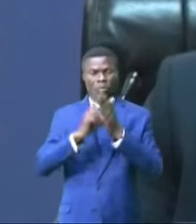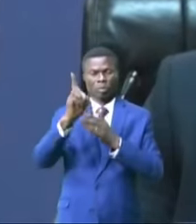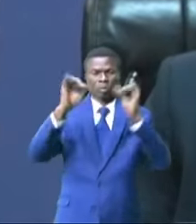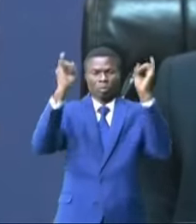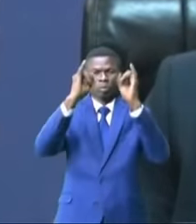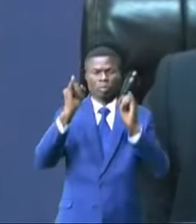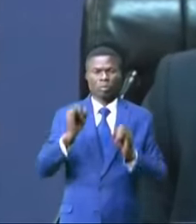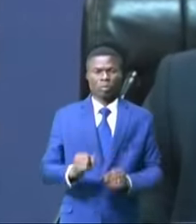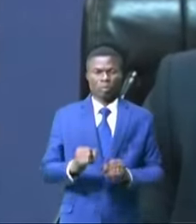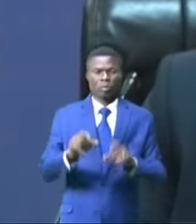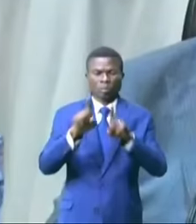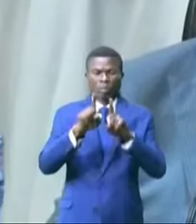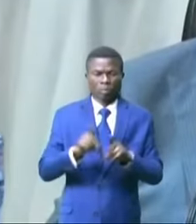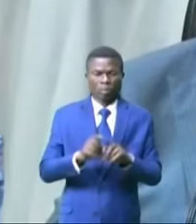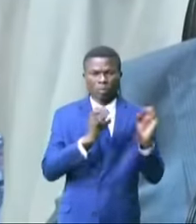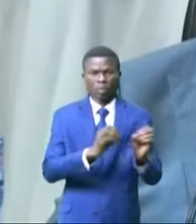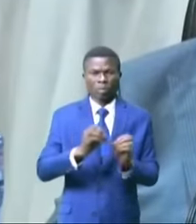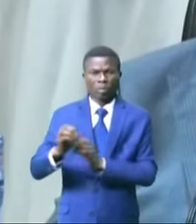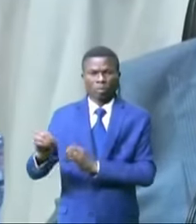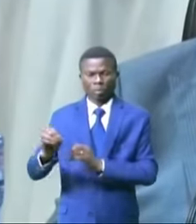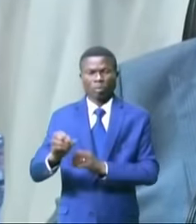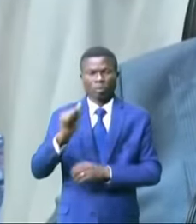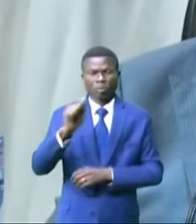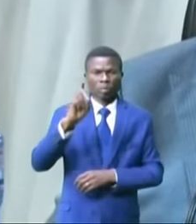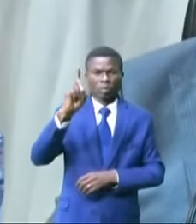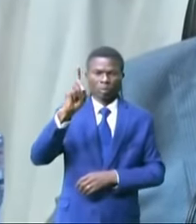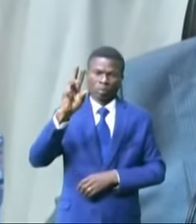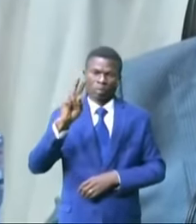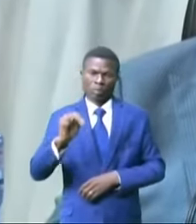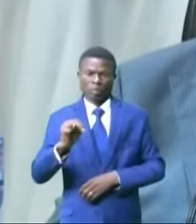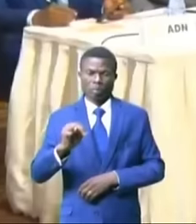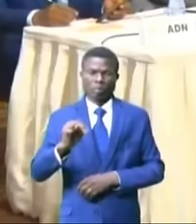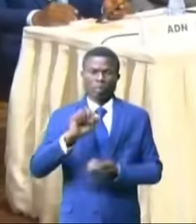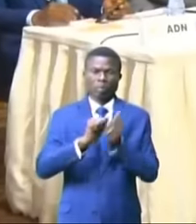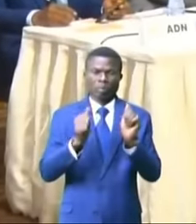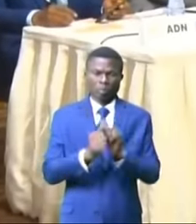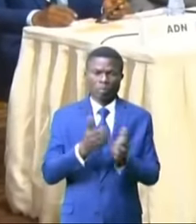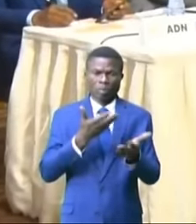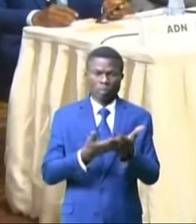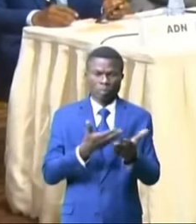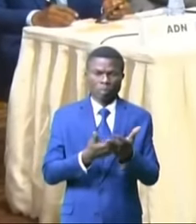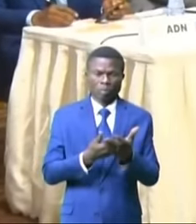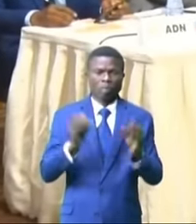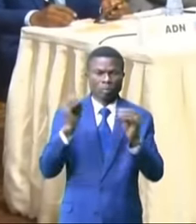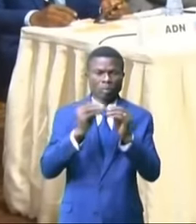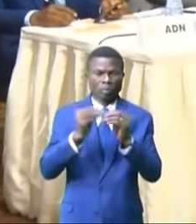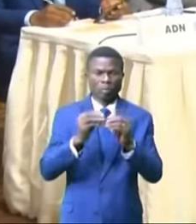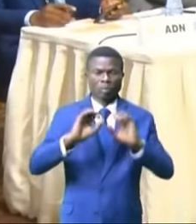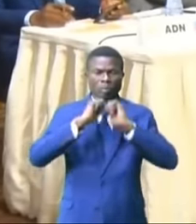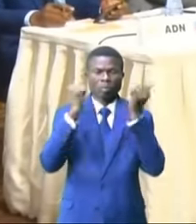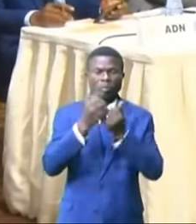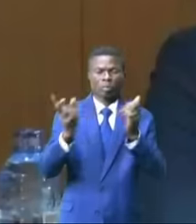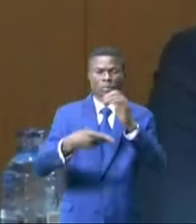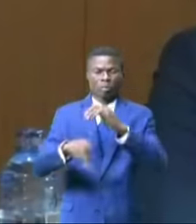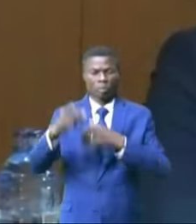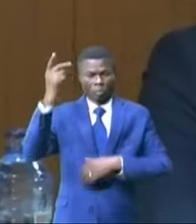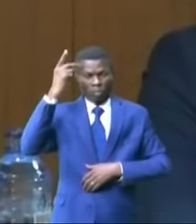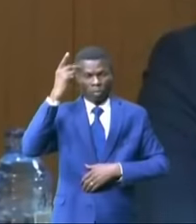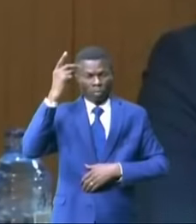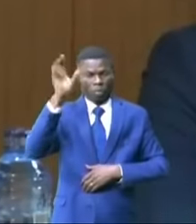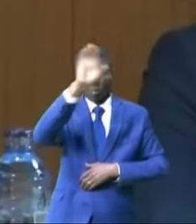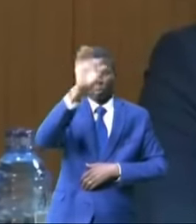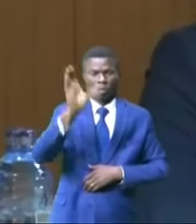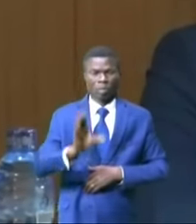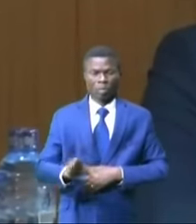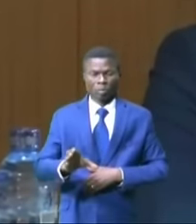numérique a également été organisée par l'ADEN dans le cadre d'ADEX. Elle a réuni les agences provinciales de Kinshasa, du Congo